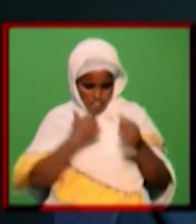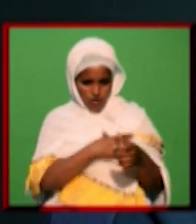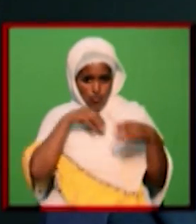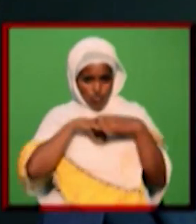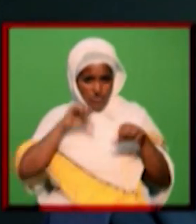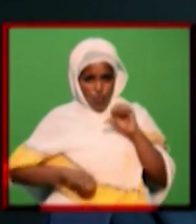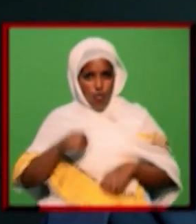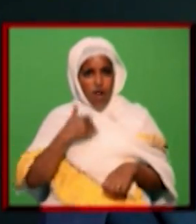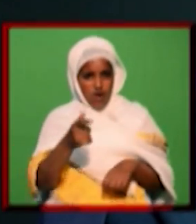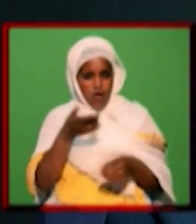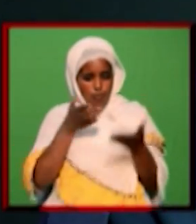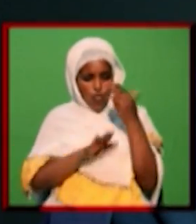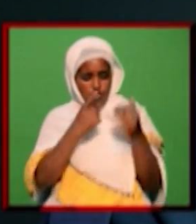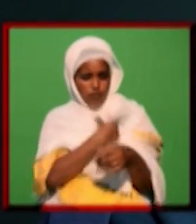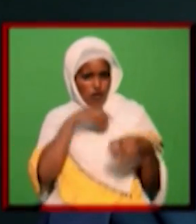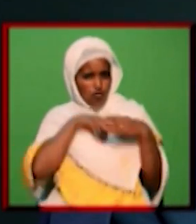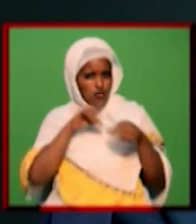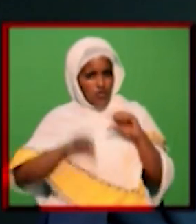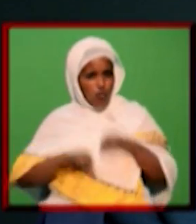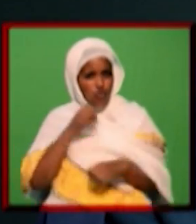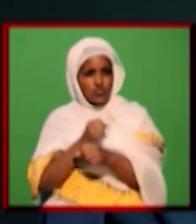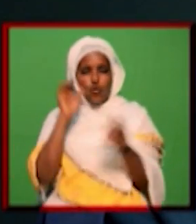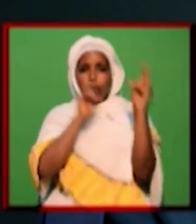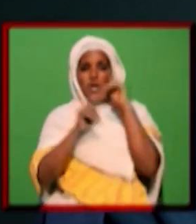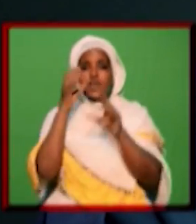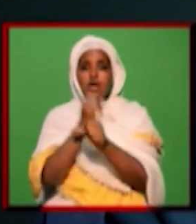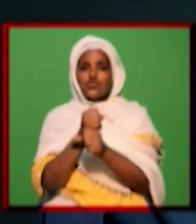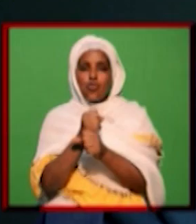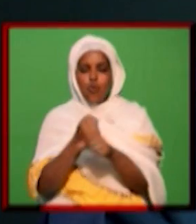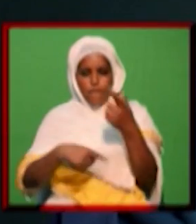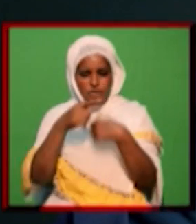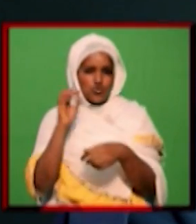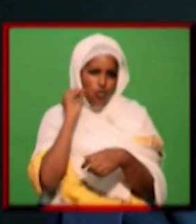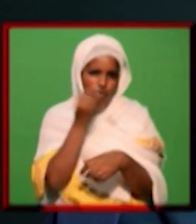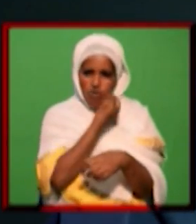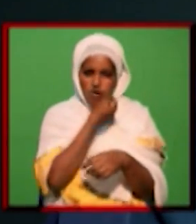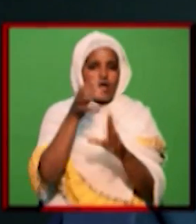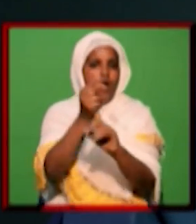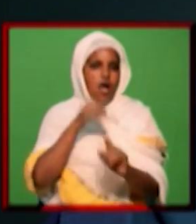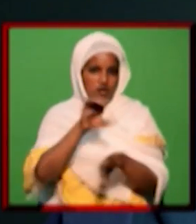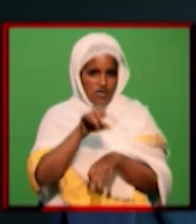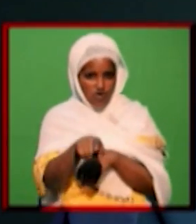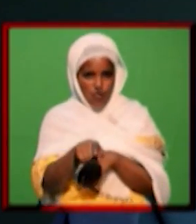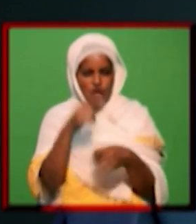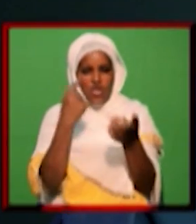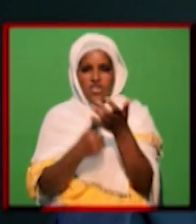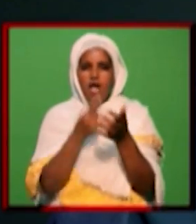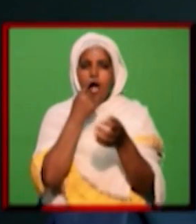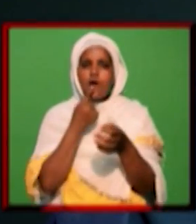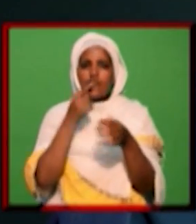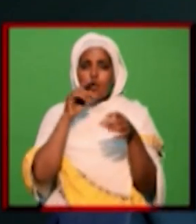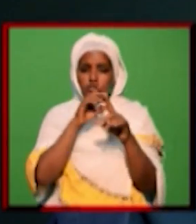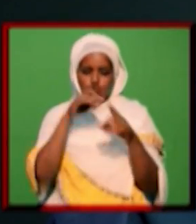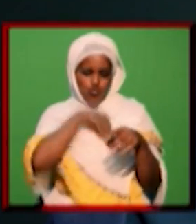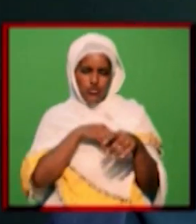ተንኮል ነበር ሞት ይዞ በልቡ ሞት ይዞ መከራ ይዞ መጥቶ ሰላም ማለው ይሄ አፋው